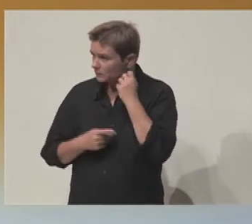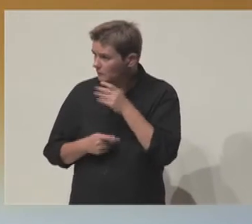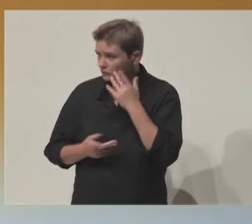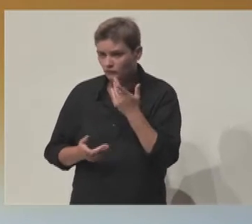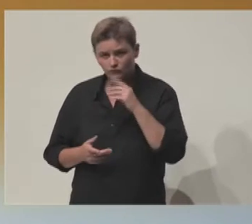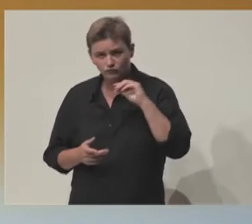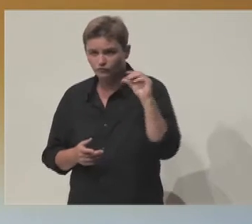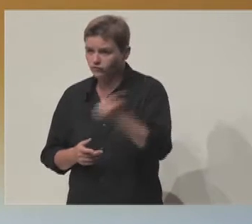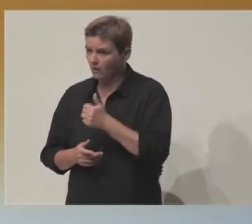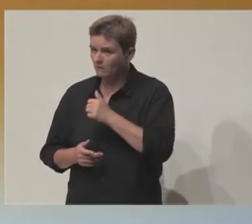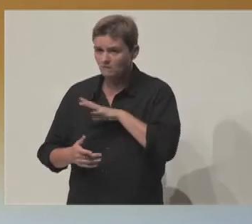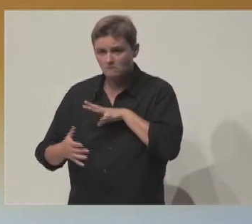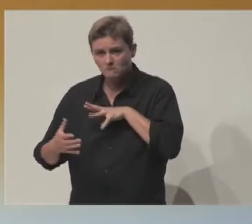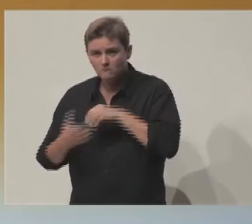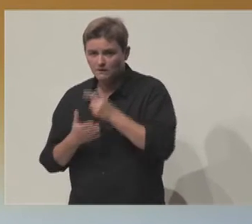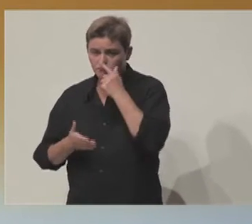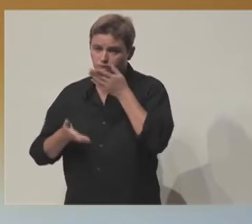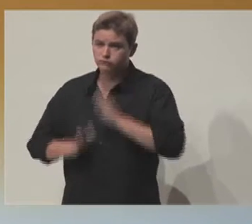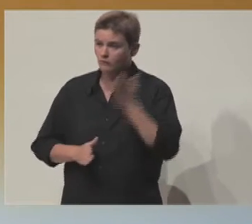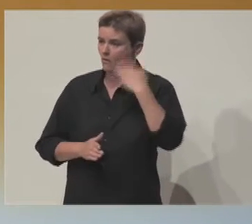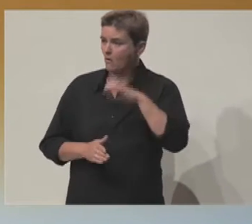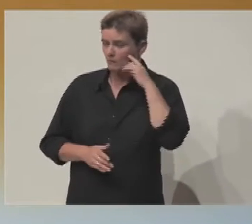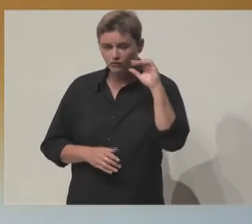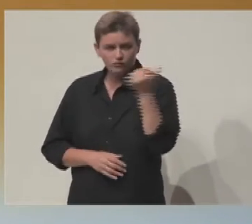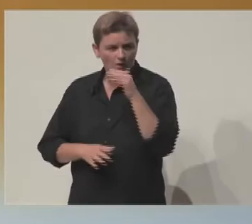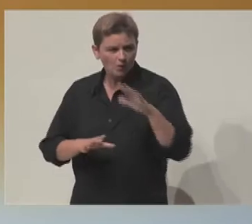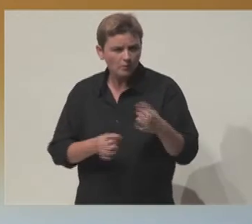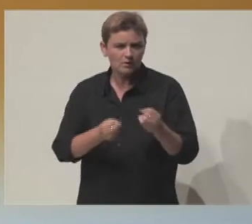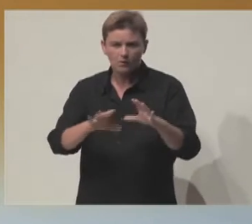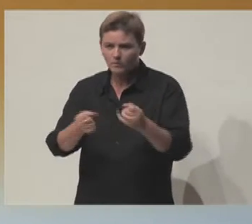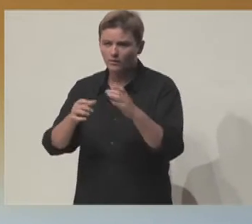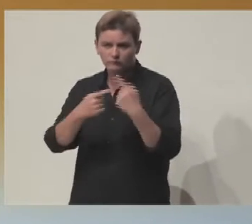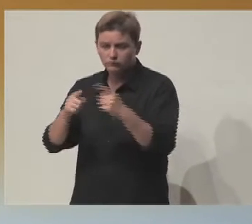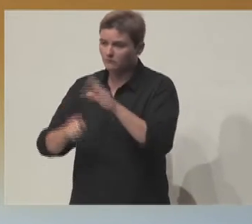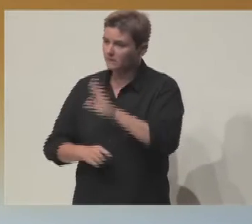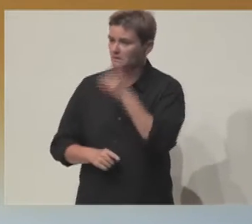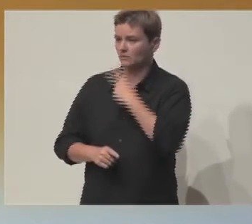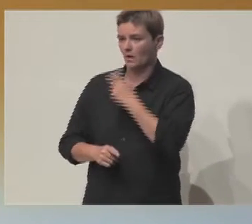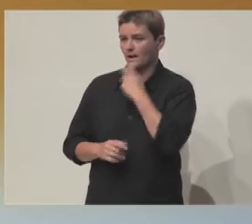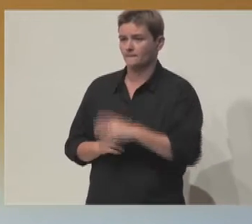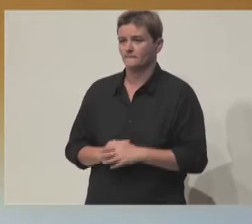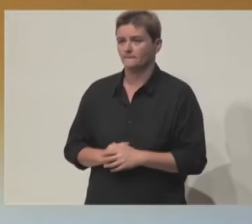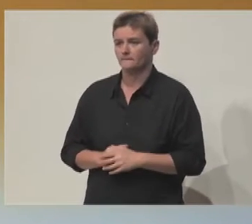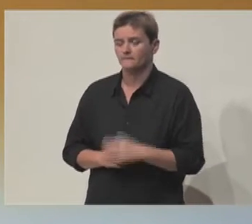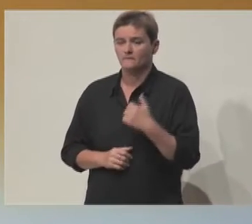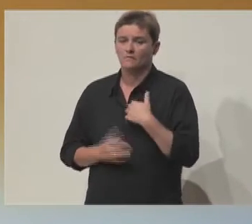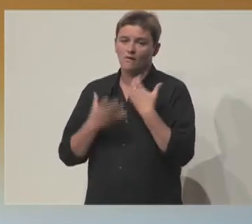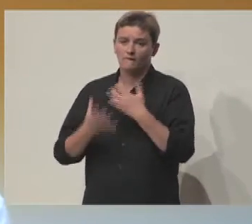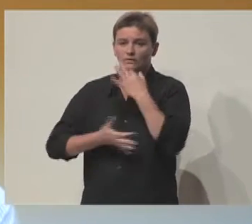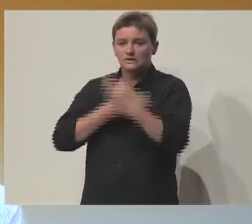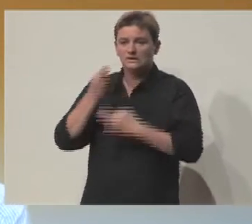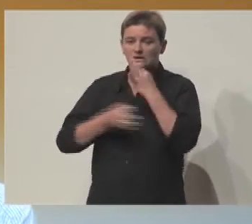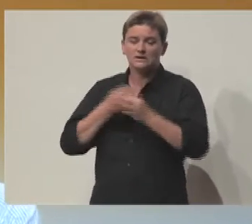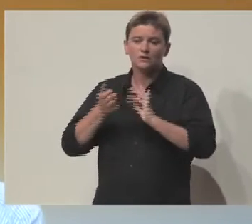la compétence qui est celle d'un citoyen je veux énuméré avec vous les questions